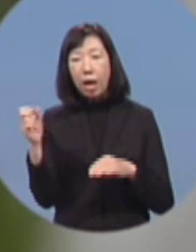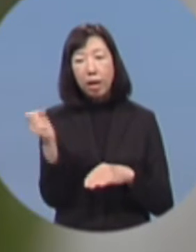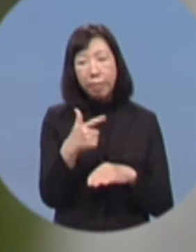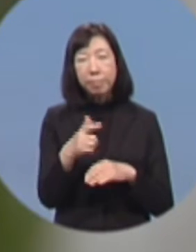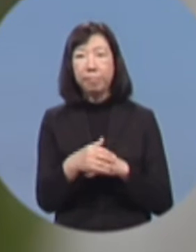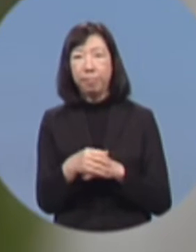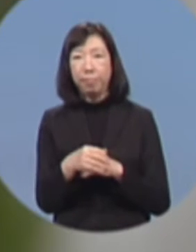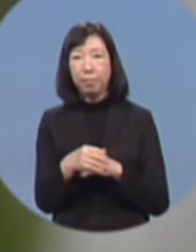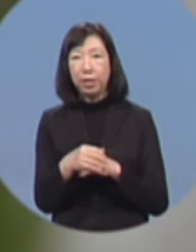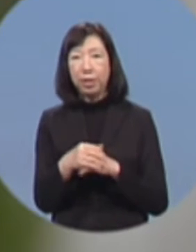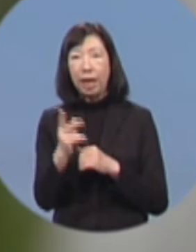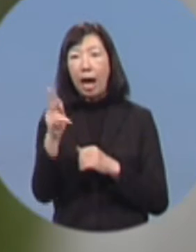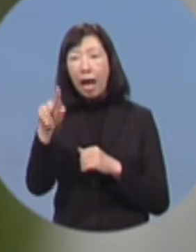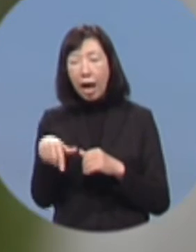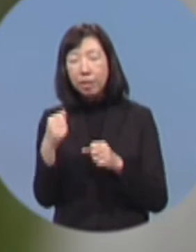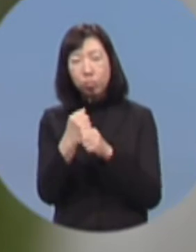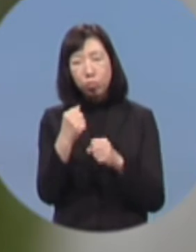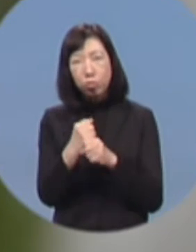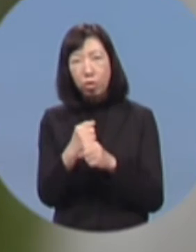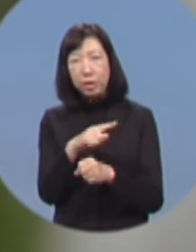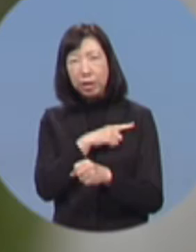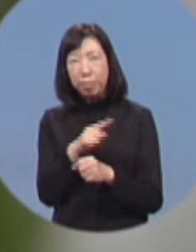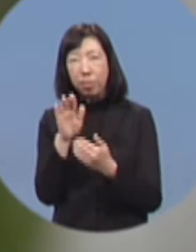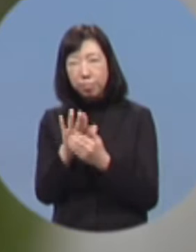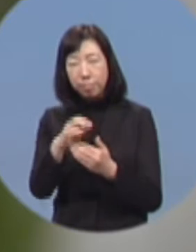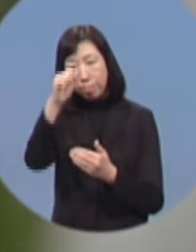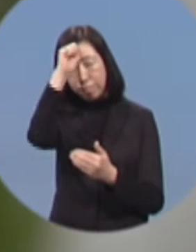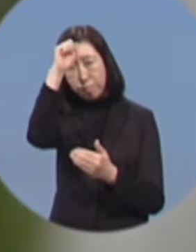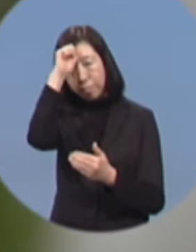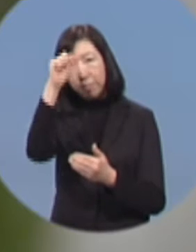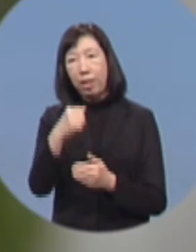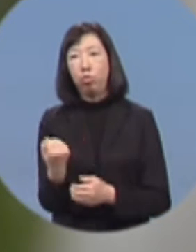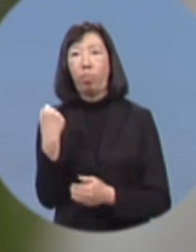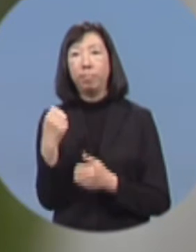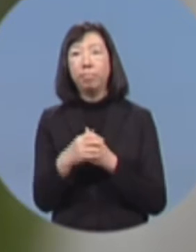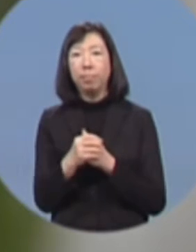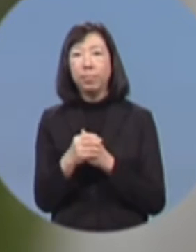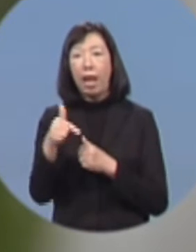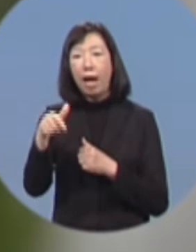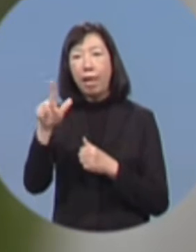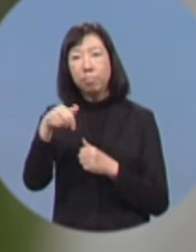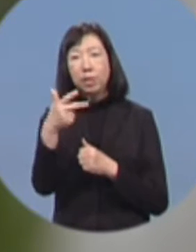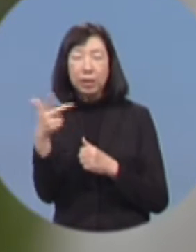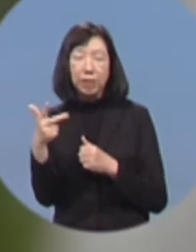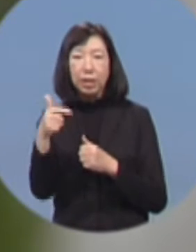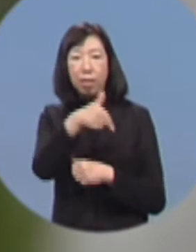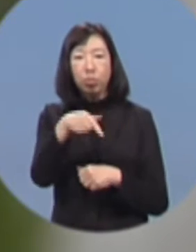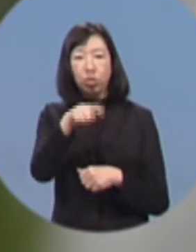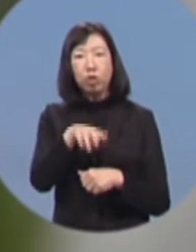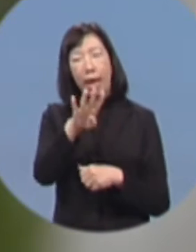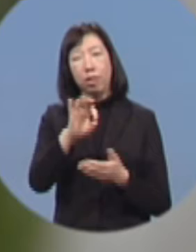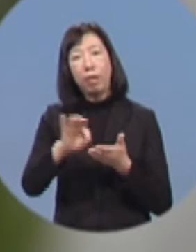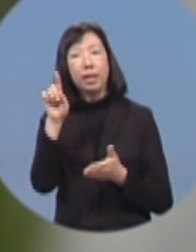い、カラー生産の大敵である疫病に強い、フラワーアレンジメントやブーケに使いや